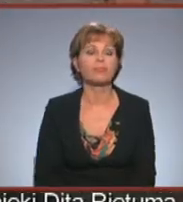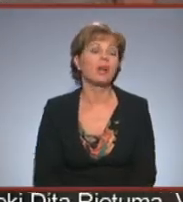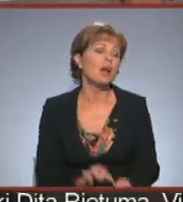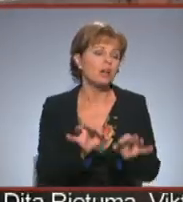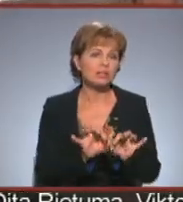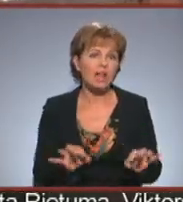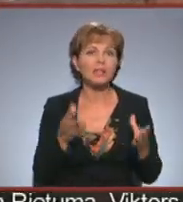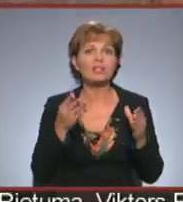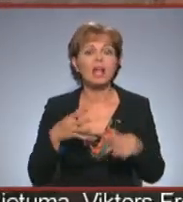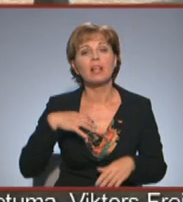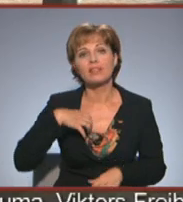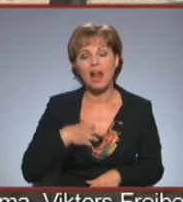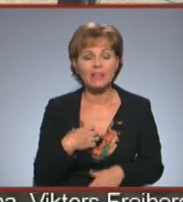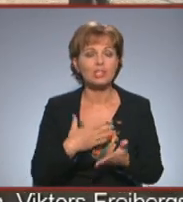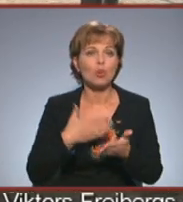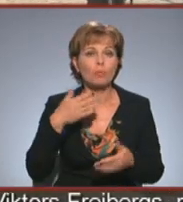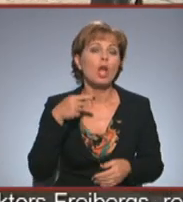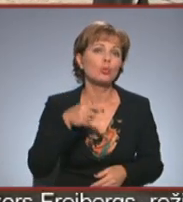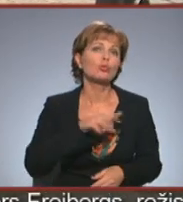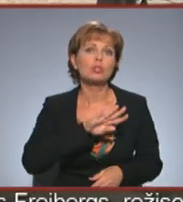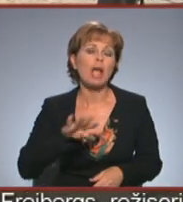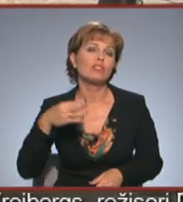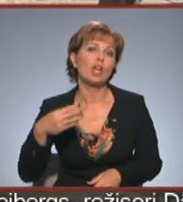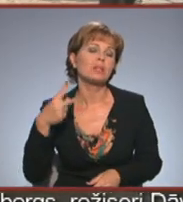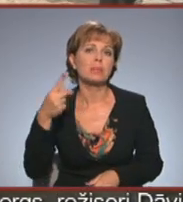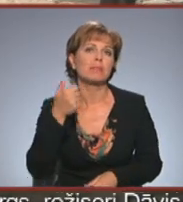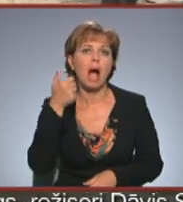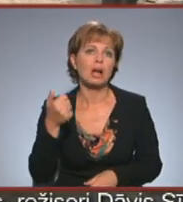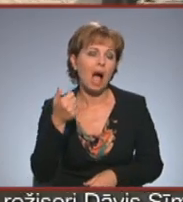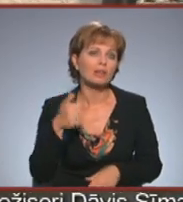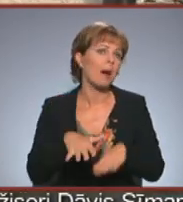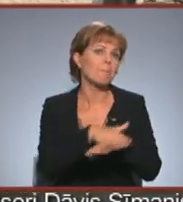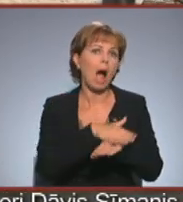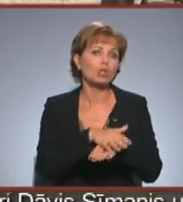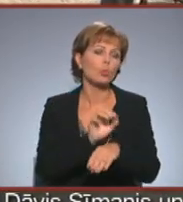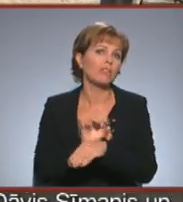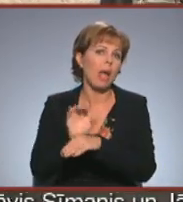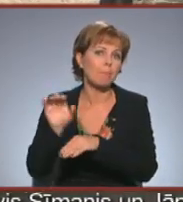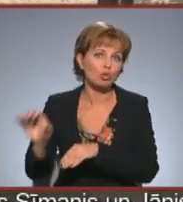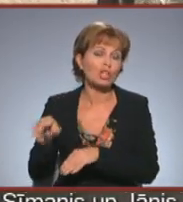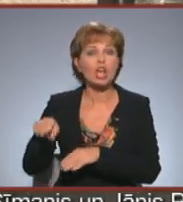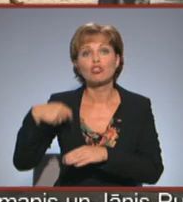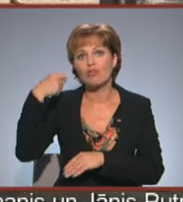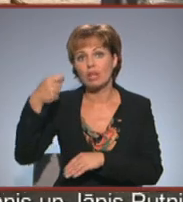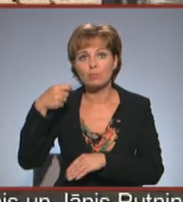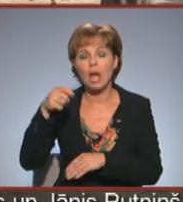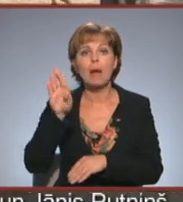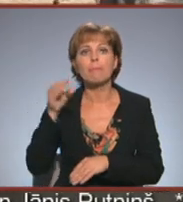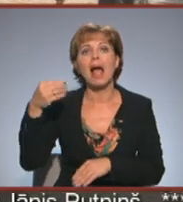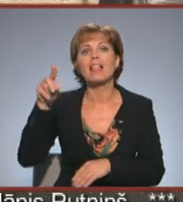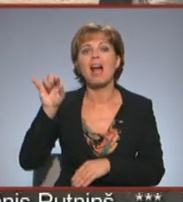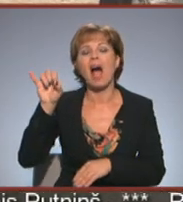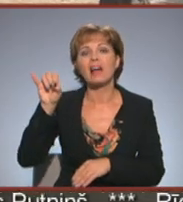Skaista diena, bet traģiski notikumi. 1941. Gada masu deportācijās šeit filmē Melānijas hronika